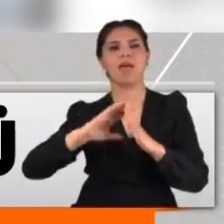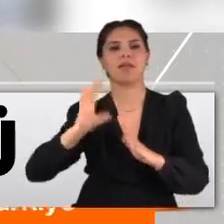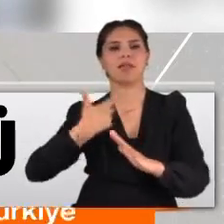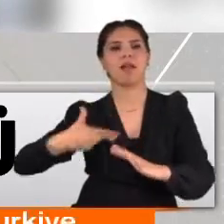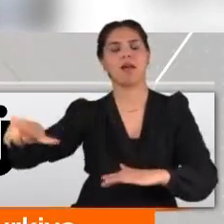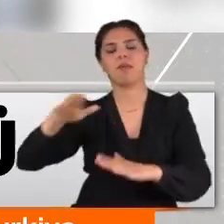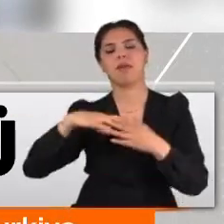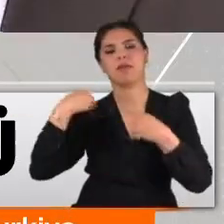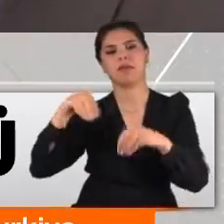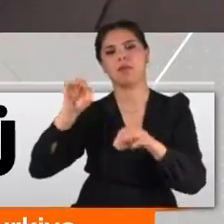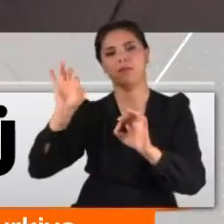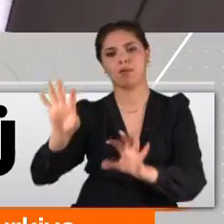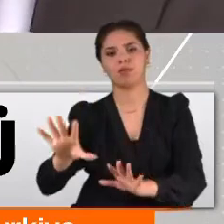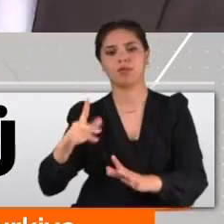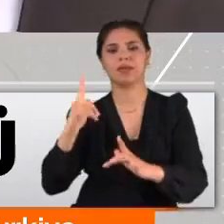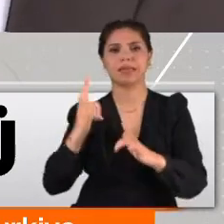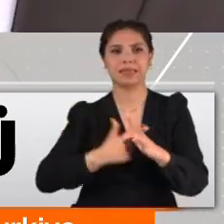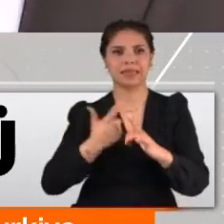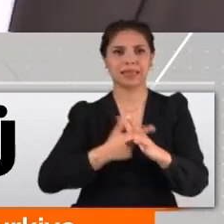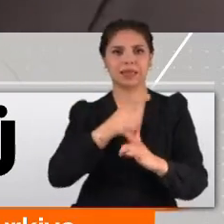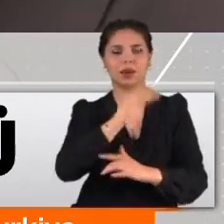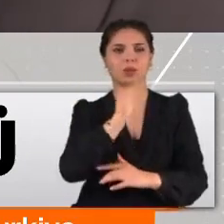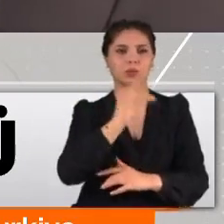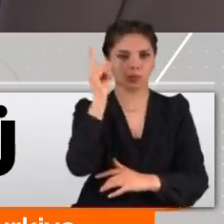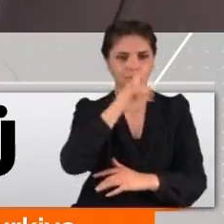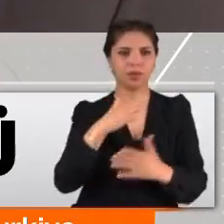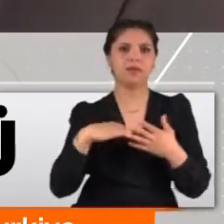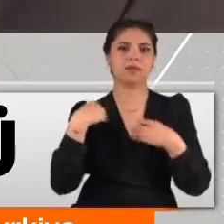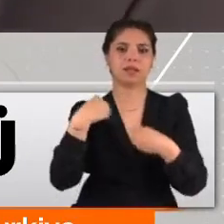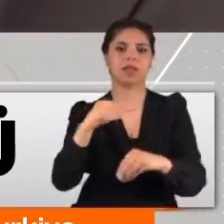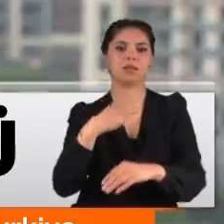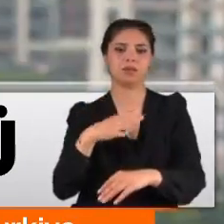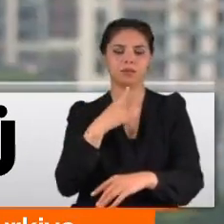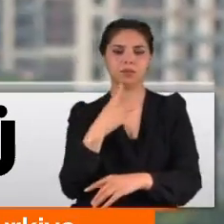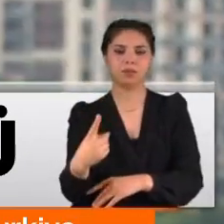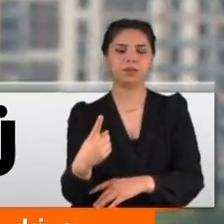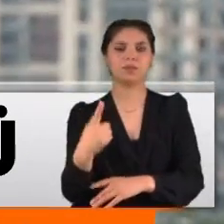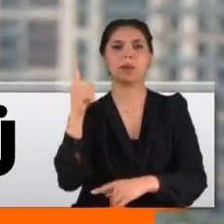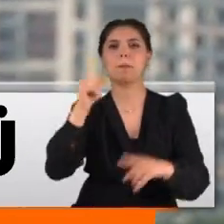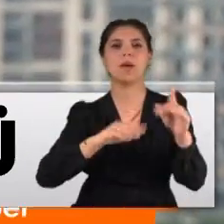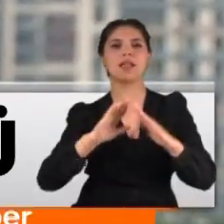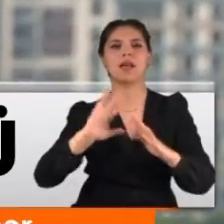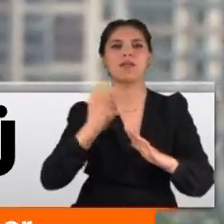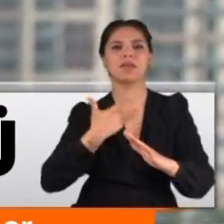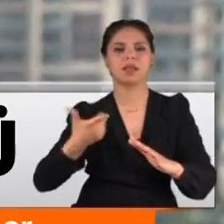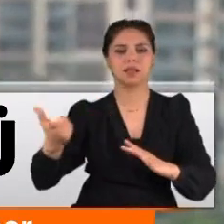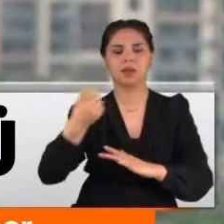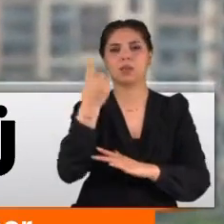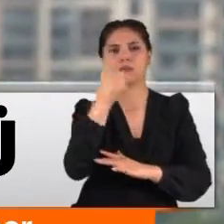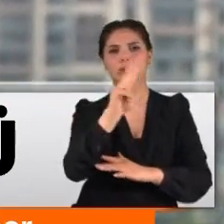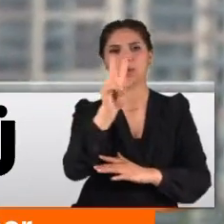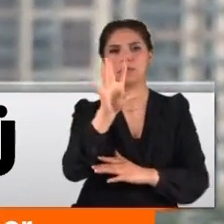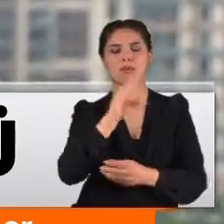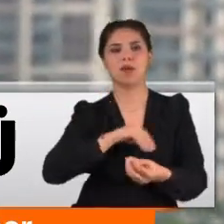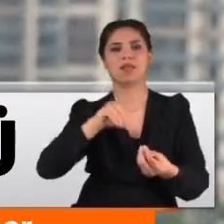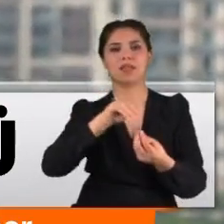satışa çıkarmaya başladı. Kirayı düşük aldığı için evimizi satmak istiyoruz diyorlar. Bazı ev sahipleri kiracısına %25'ten